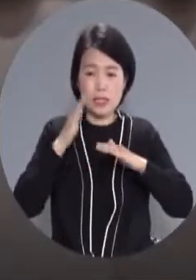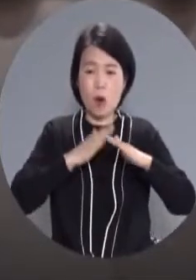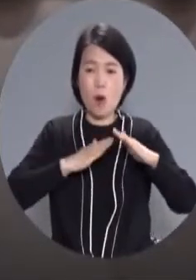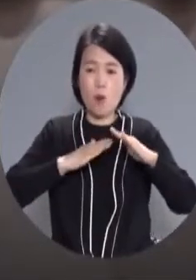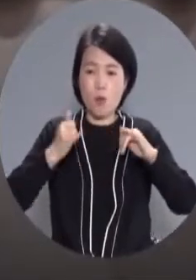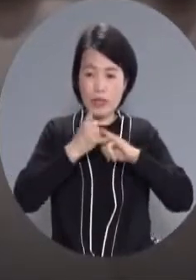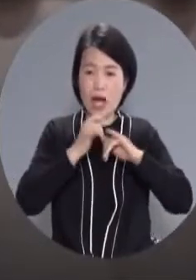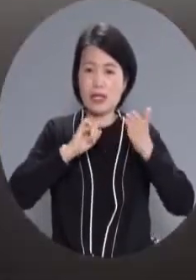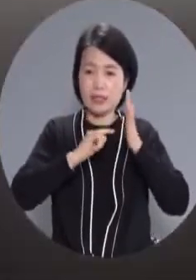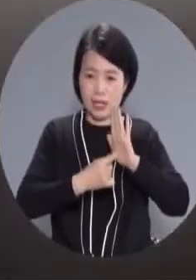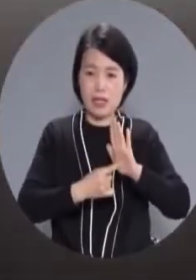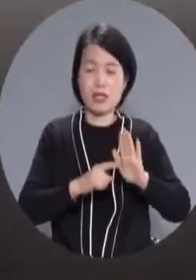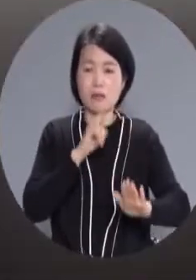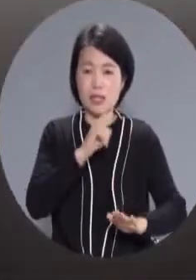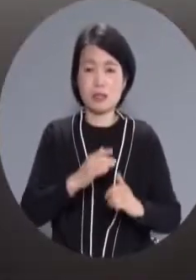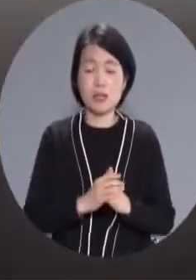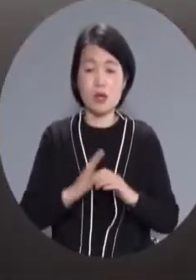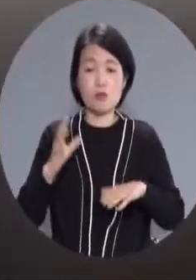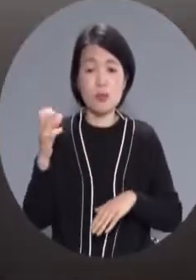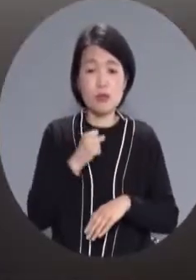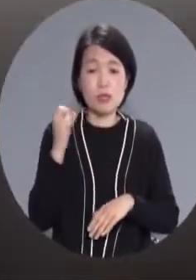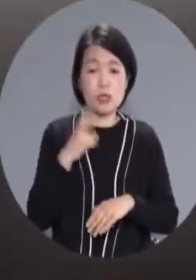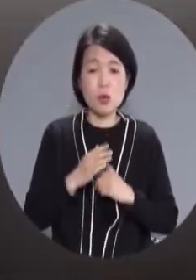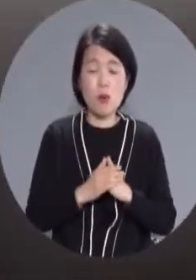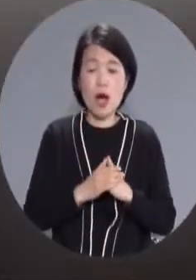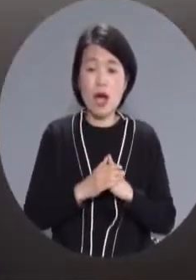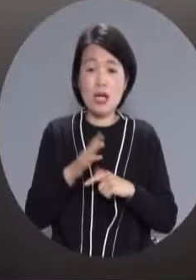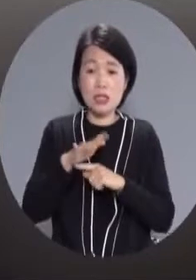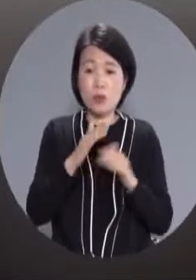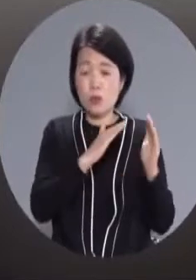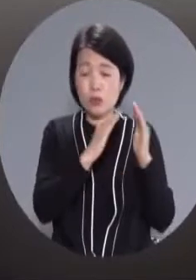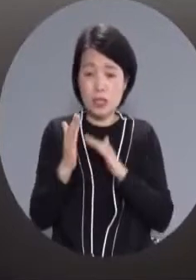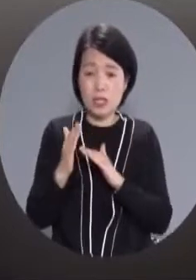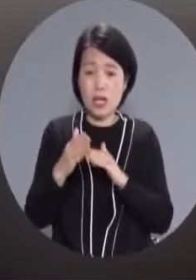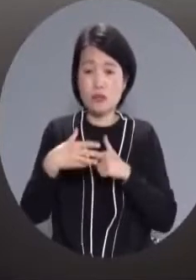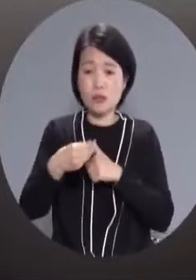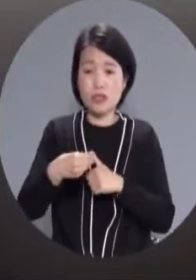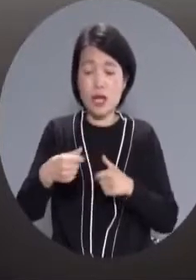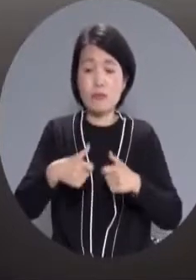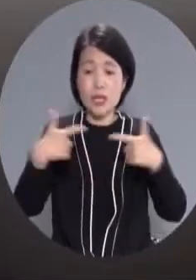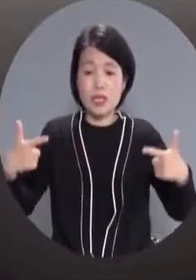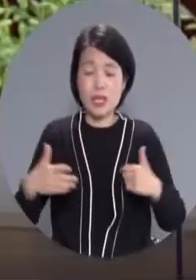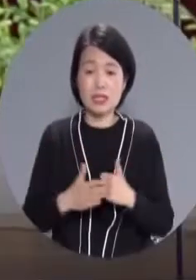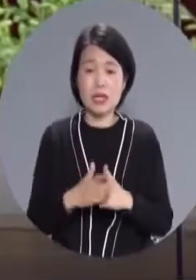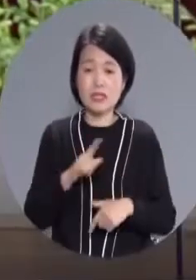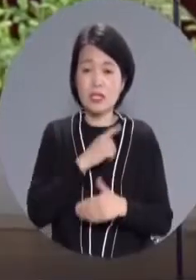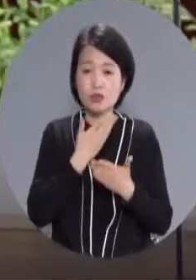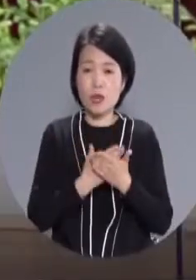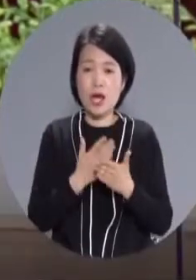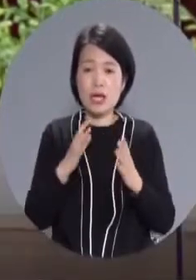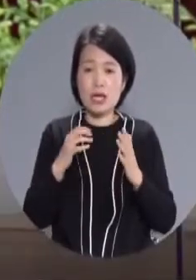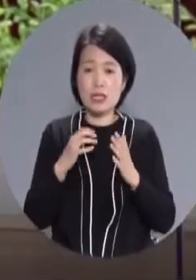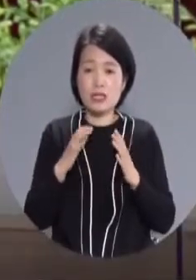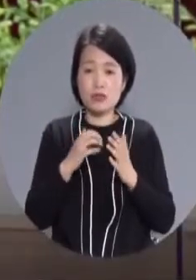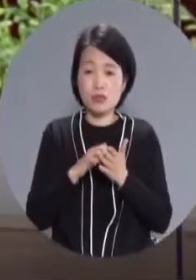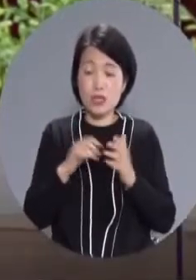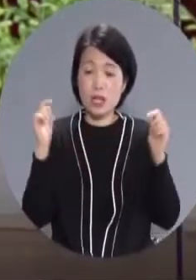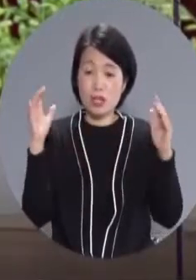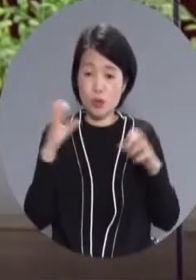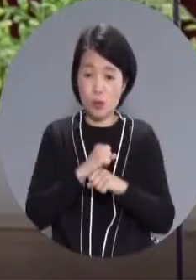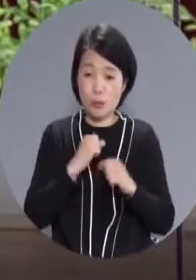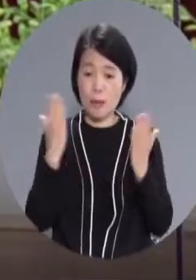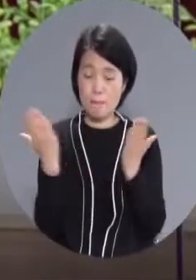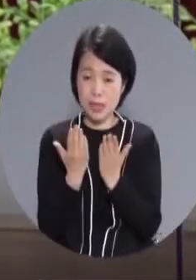따고 선언했습니다 국비 유치와 귀촌인 의 융자금을 확대해 공의 가장 큰 현안인 인구 소멸의 대응하고 농